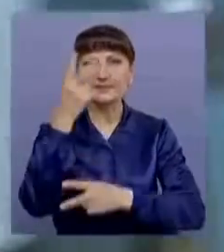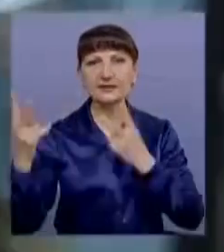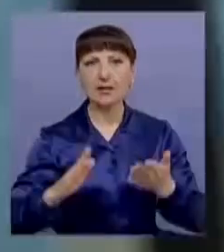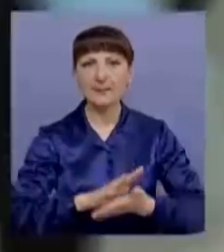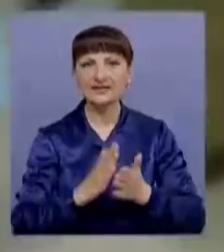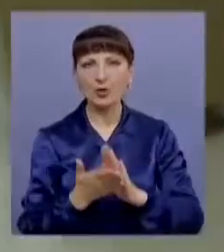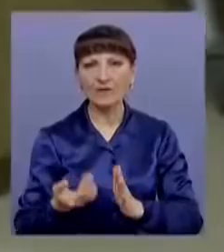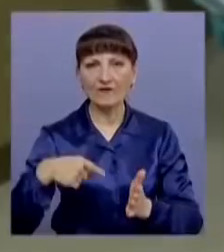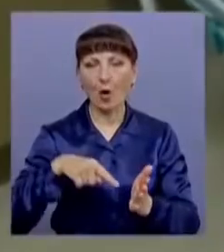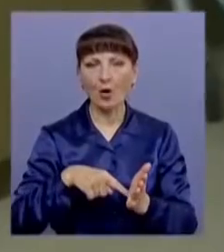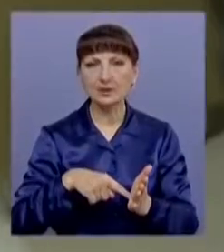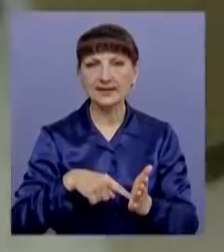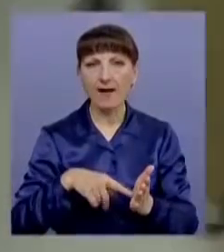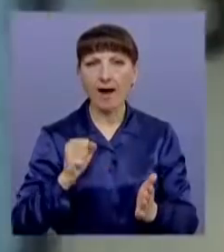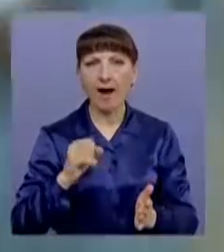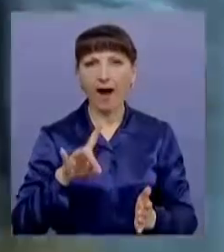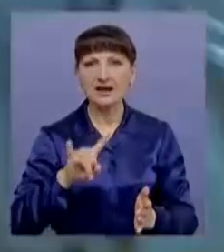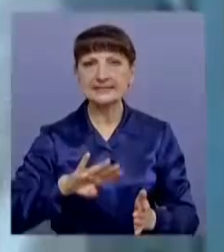в Орысе.